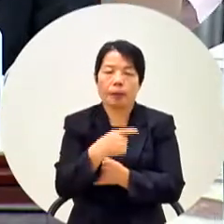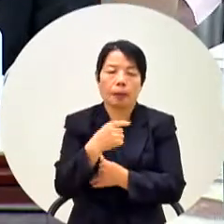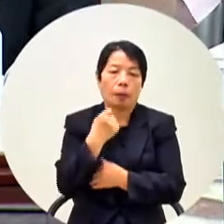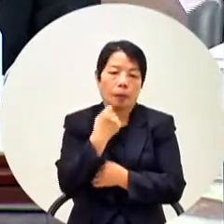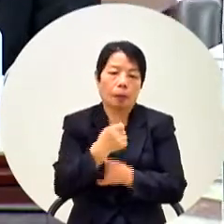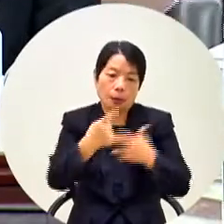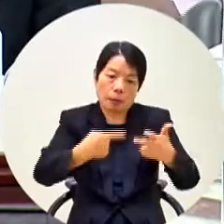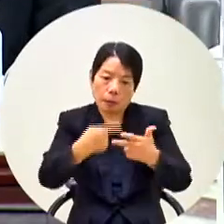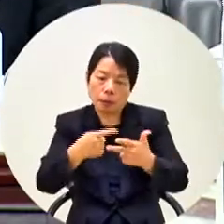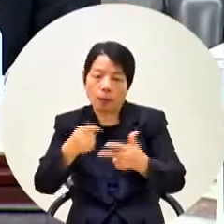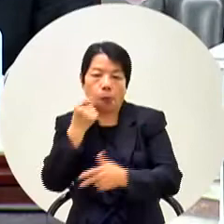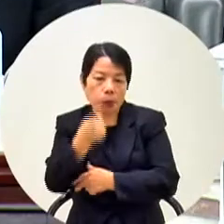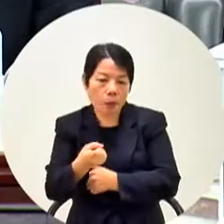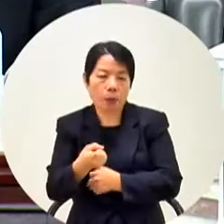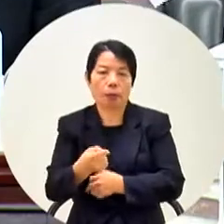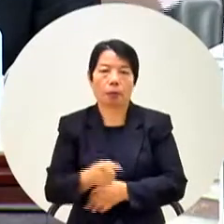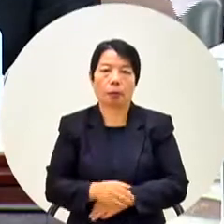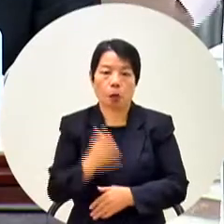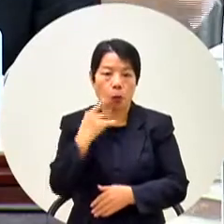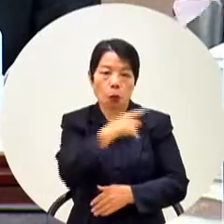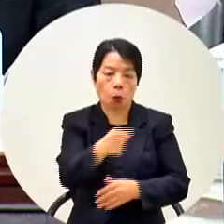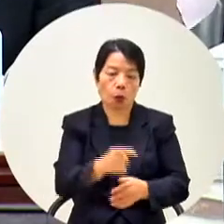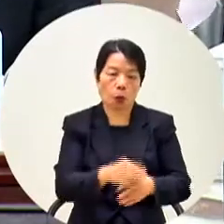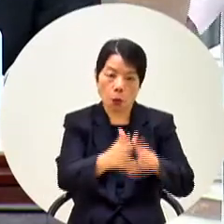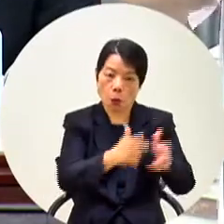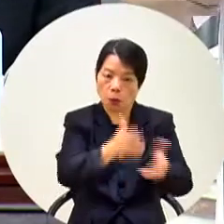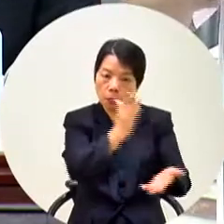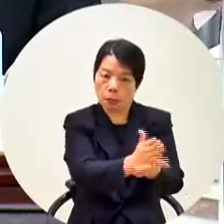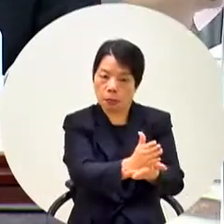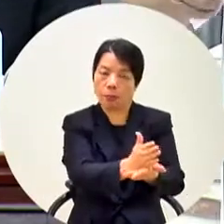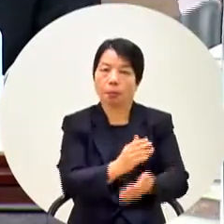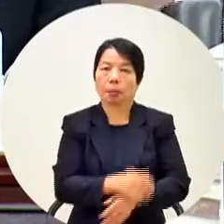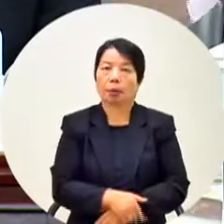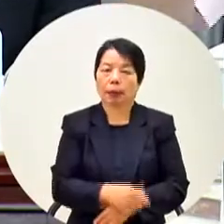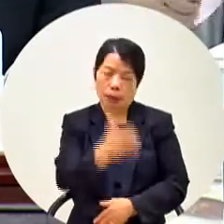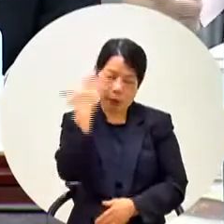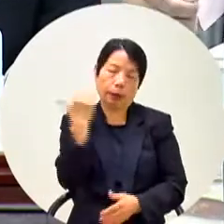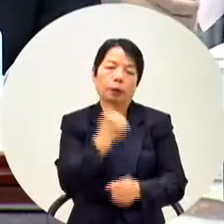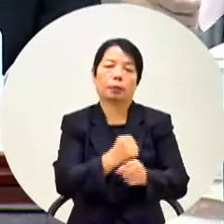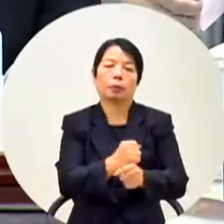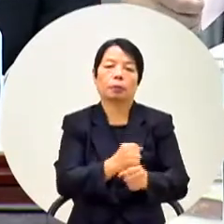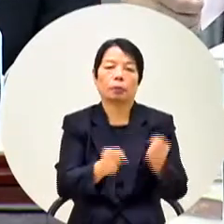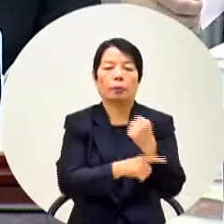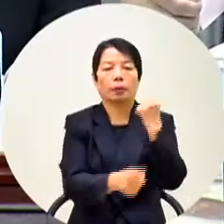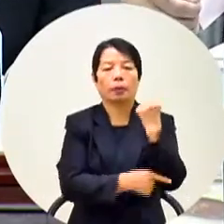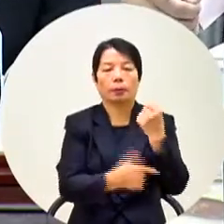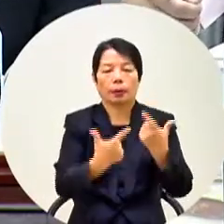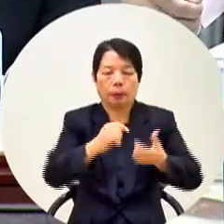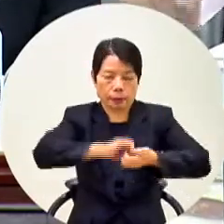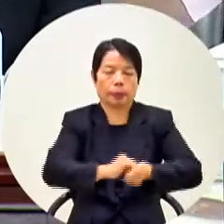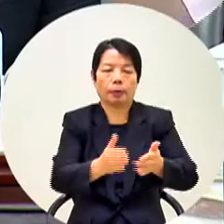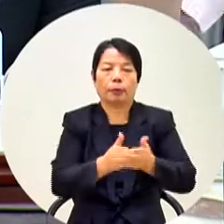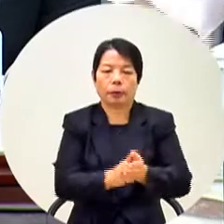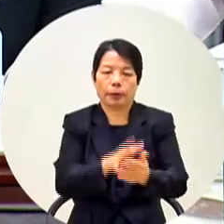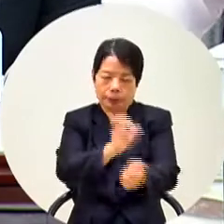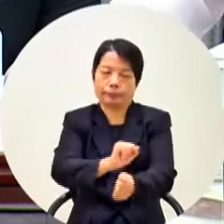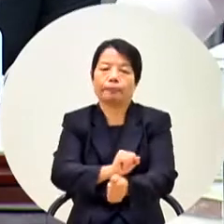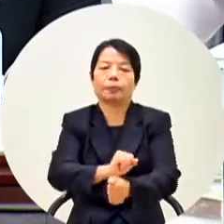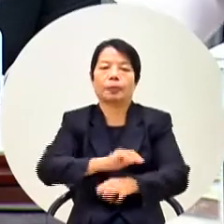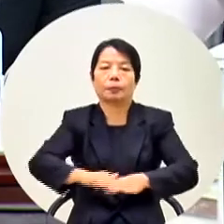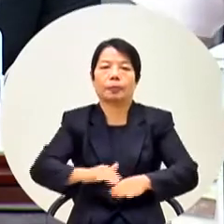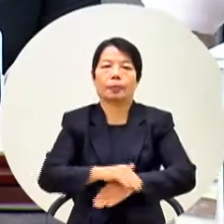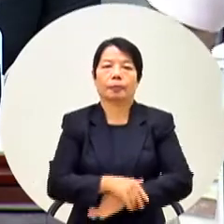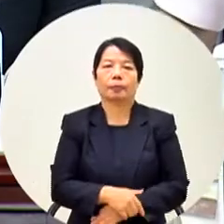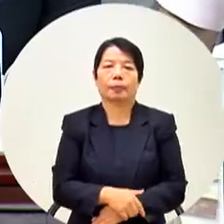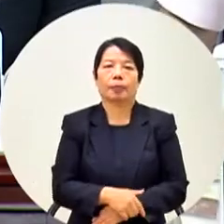但是除非伊停产，啊，若无伊照伊过去的做法，伊一定要出事。 是，所以家己完报告，